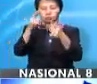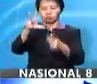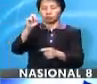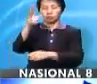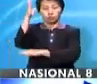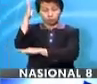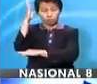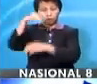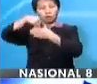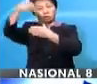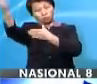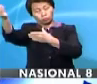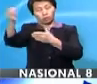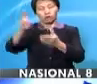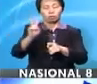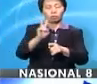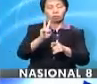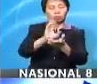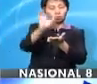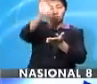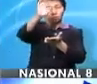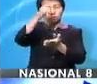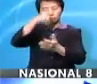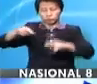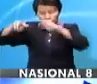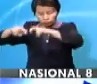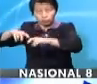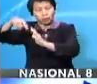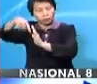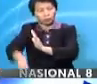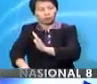tengah hari di luar kolej itu untuk siasatan lanjut.